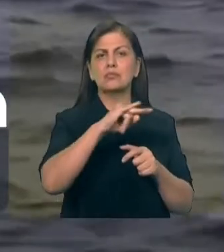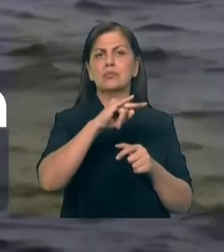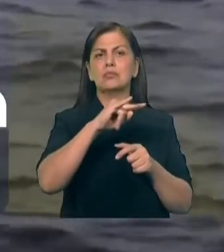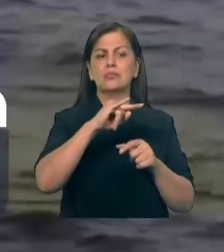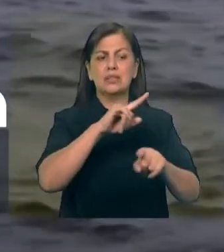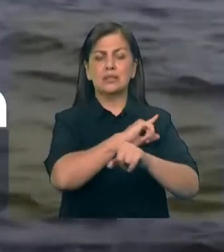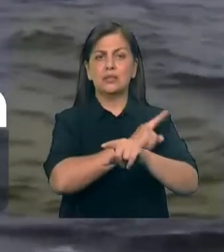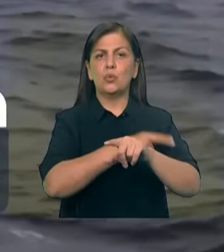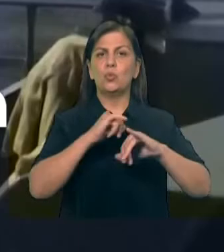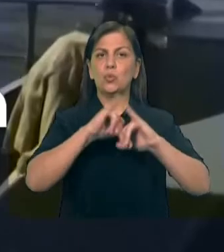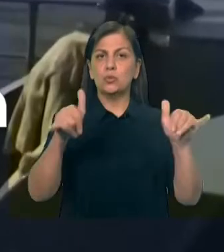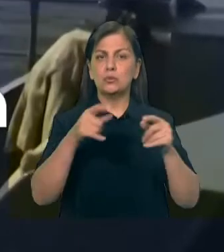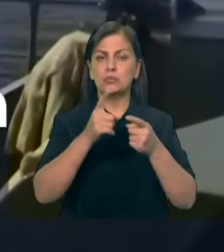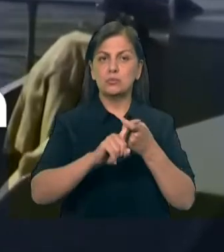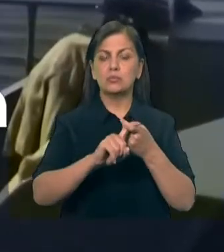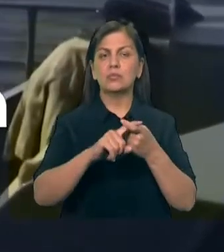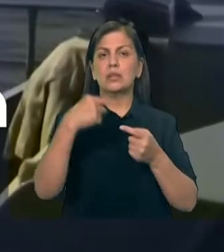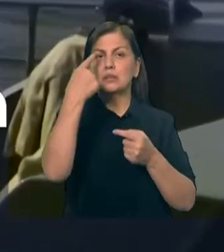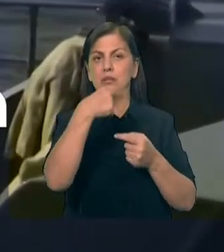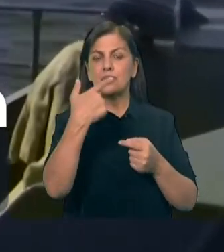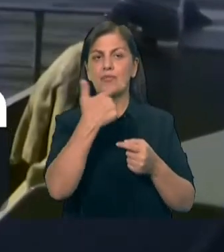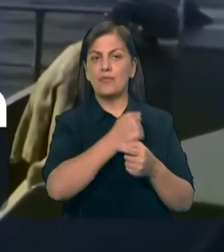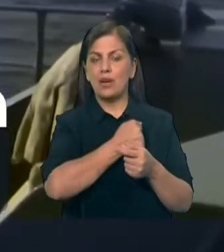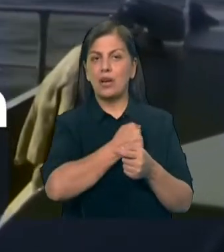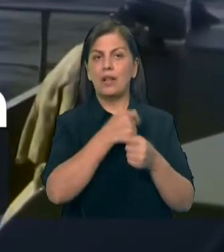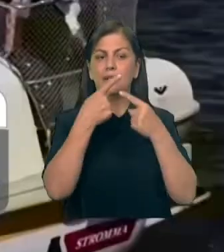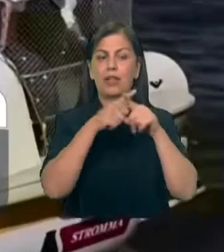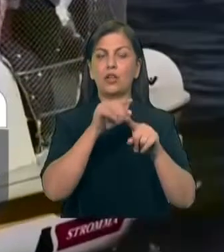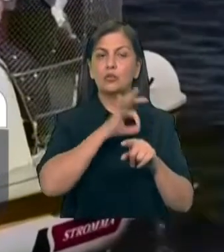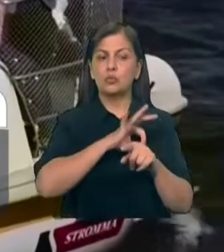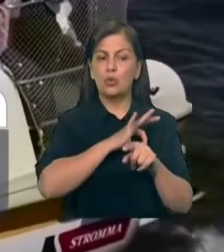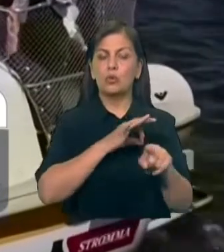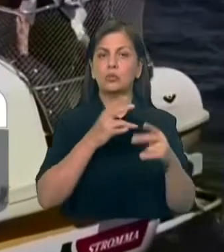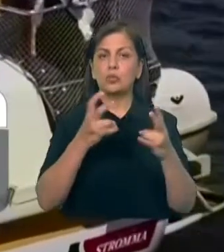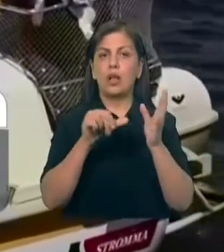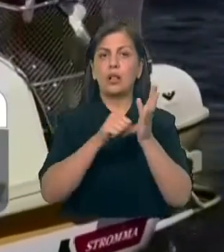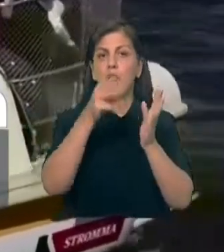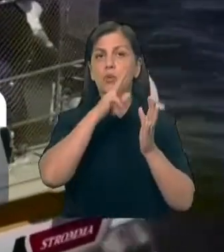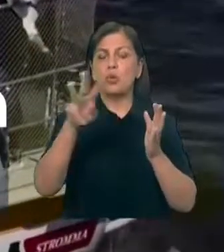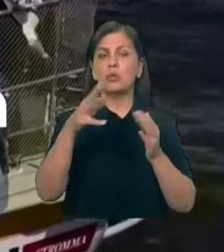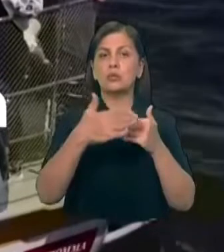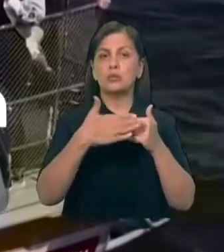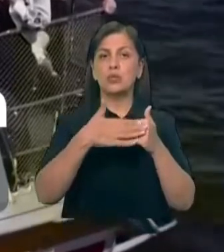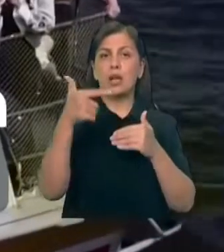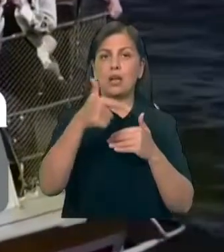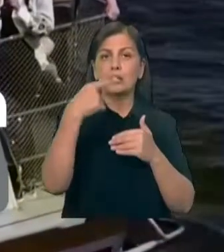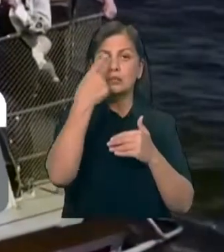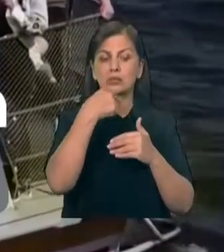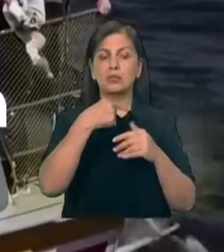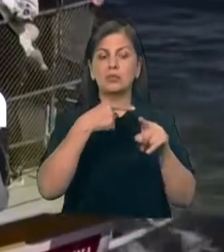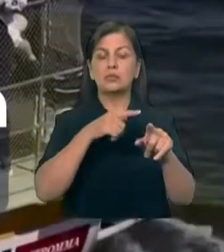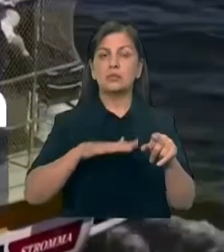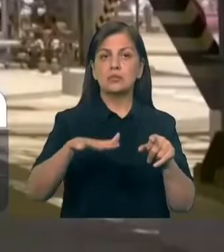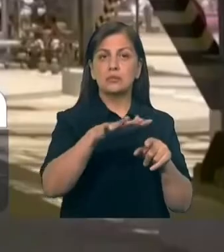cinahını gücləndirmək məqsədi ilə personal və texnikanın hərəkəti üçün istifadə edib. 6 milyona yaxın mülki vətəndaş sözügedən nəqliyyat